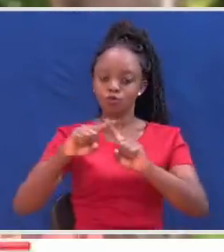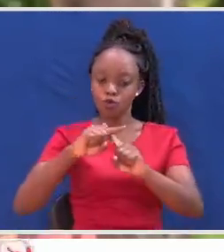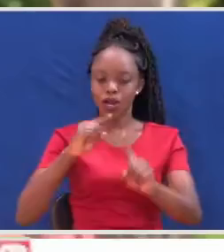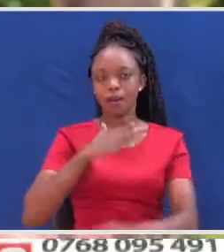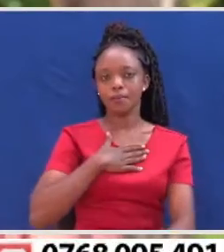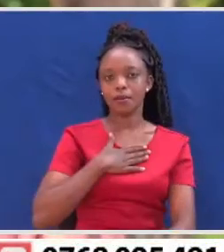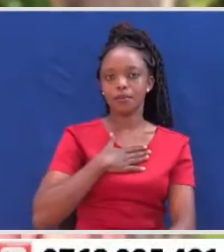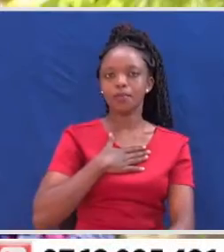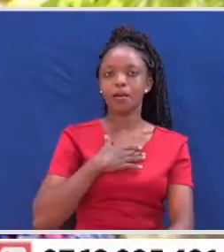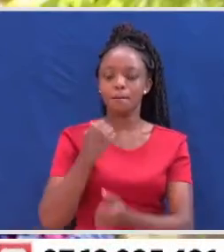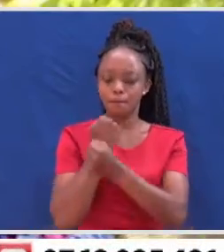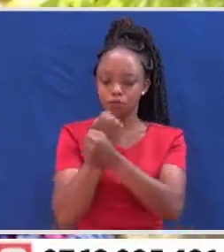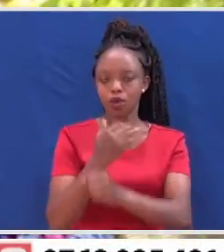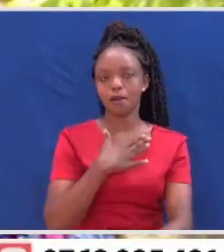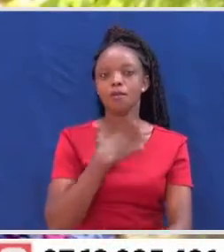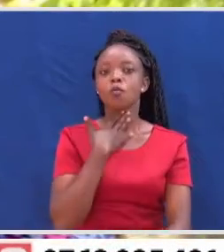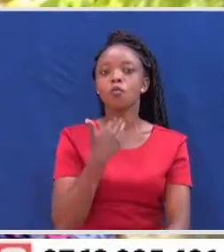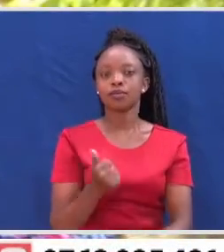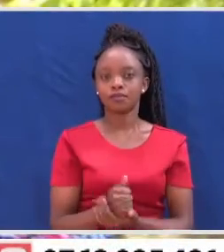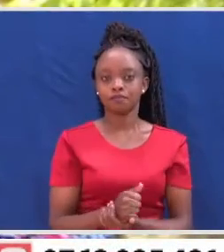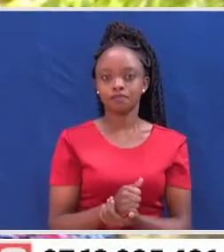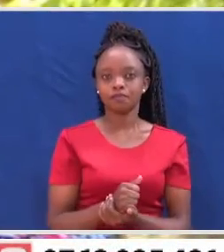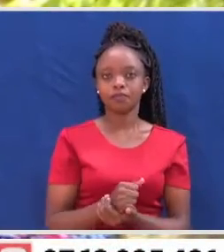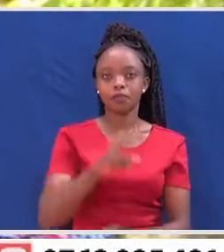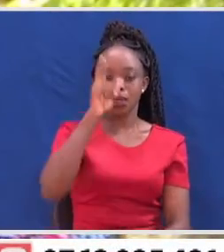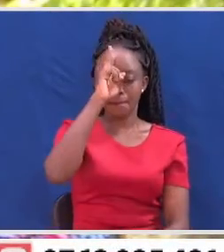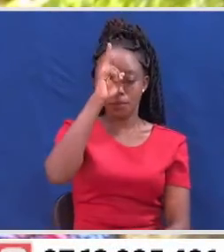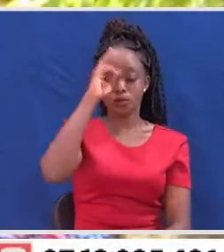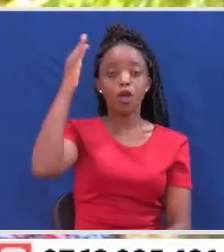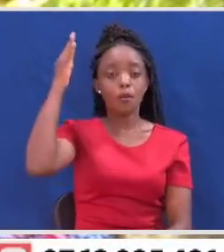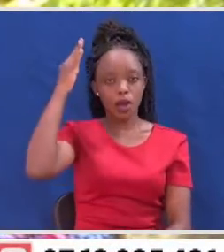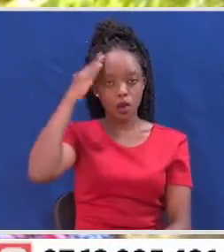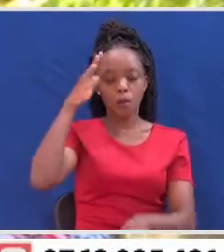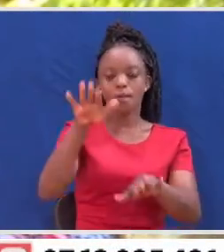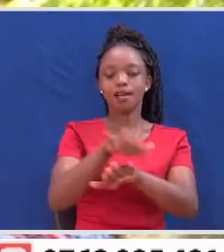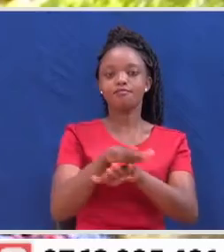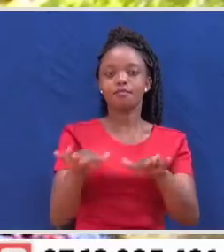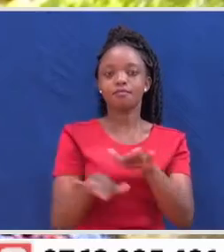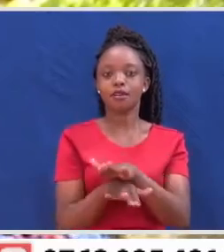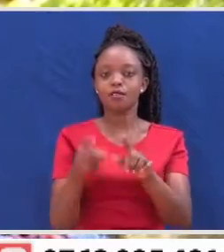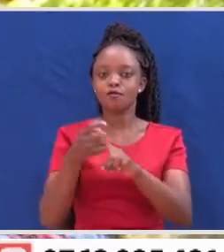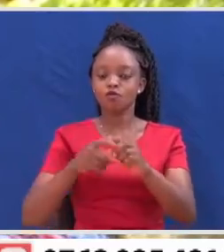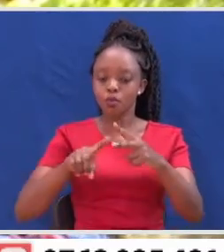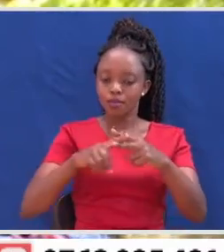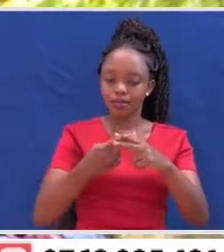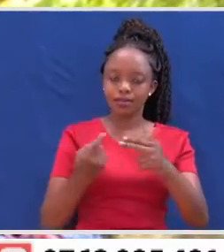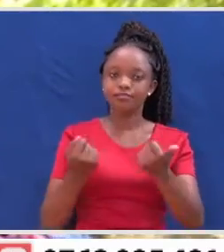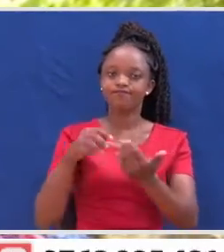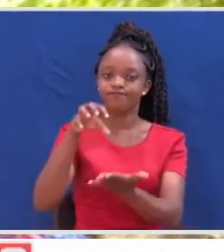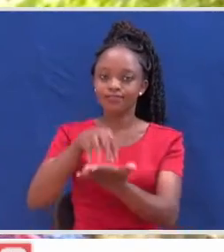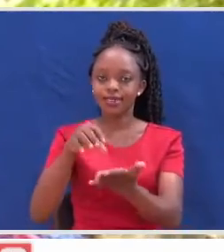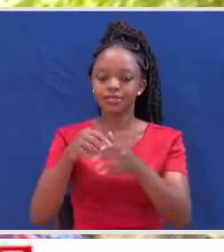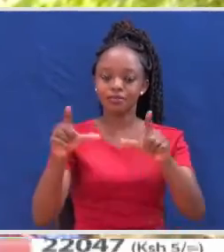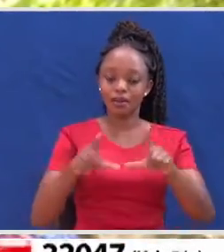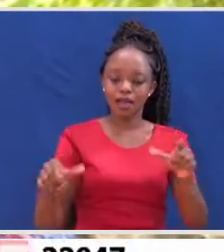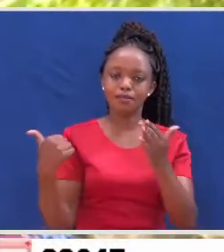alikuwa amenikatalia kwa mkono. Na hata kopro wetu anajua hiyo maneno yote kutoka mwanzo, hata kesi ya shamba vile